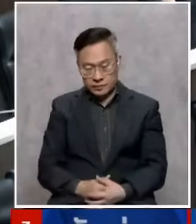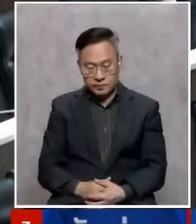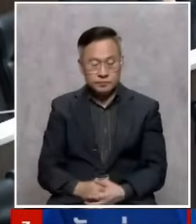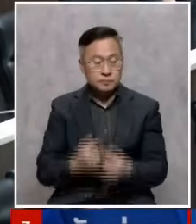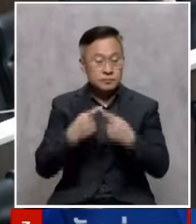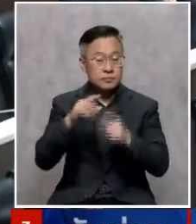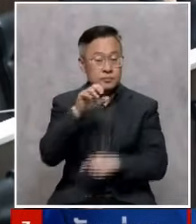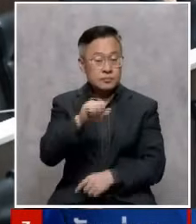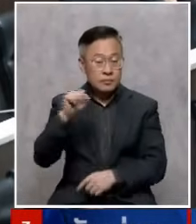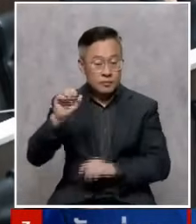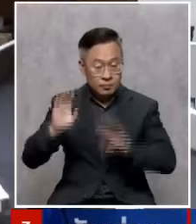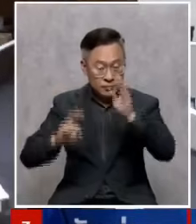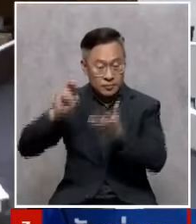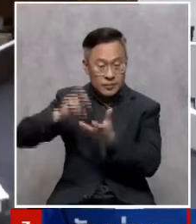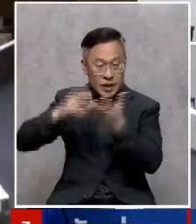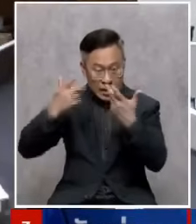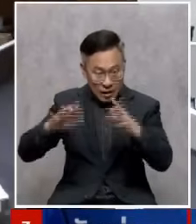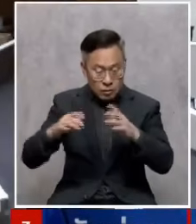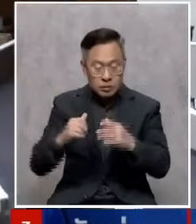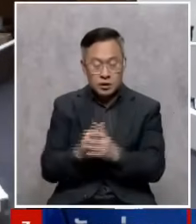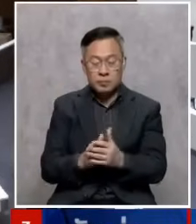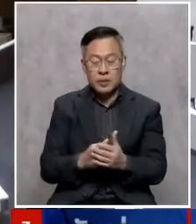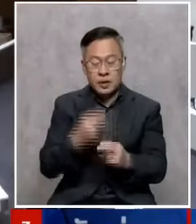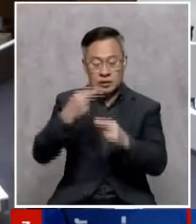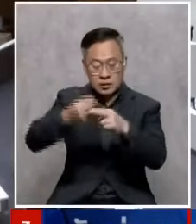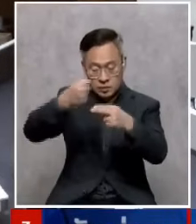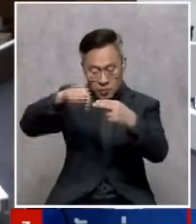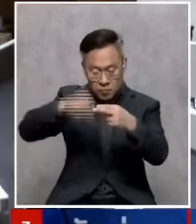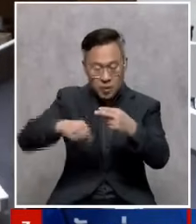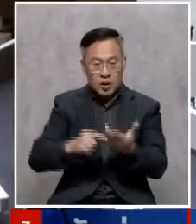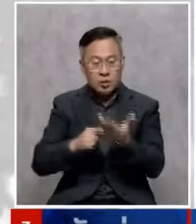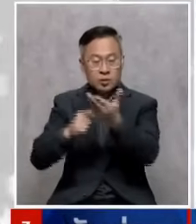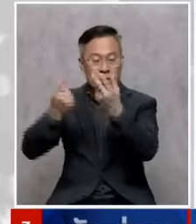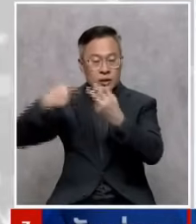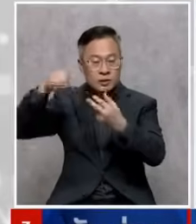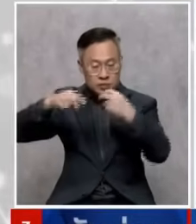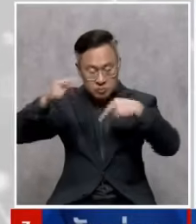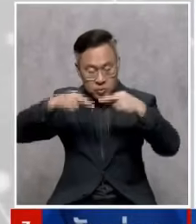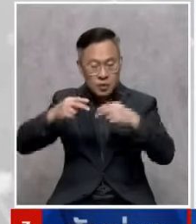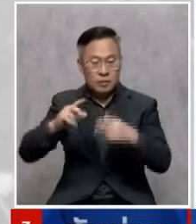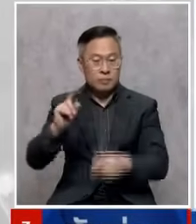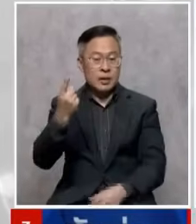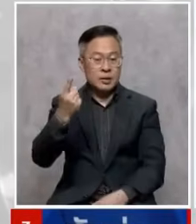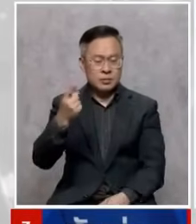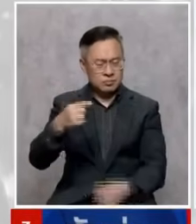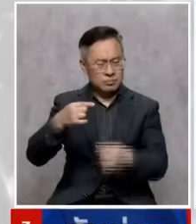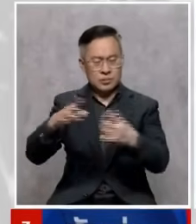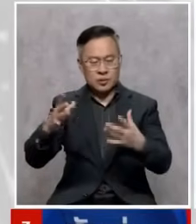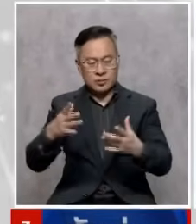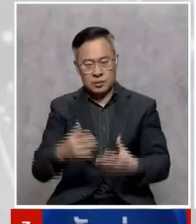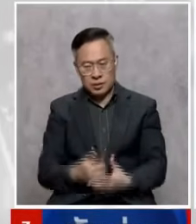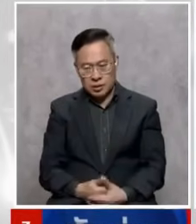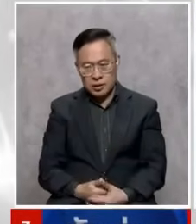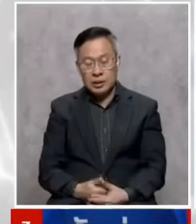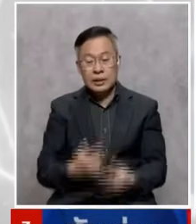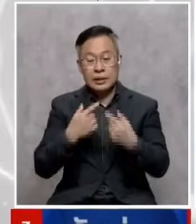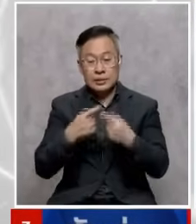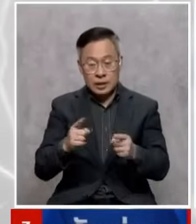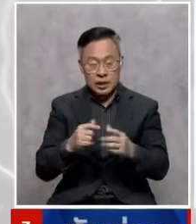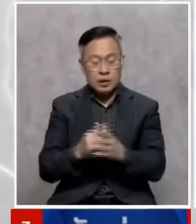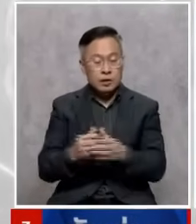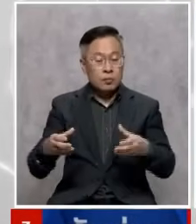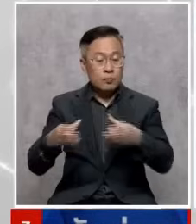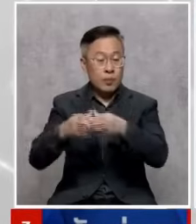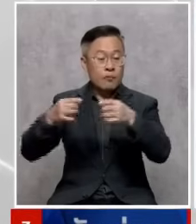ประหลาดที่ลงคะแนนสนับสนุนแล้วจะไปร้องต่อศาลรัฐธรรมนูญอีกนะคะแต่สิ่งที่จะเป็นไปได้นะคะอาจารย์มองว่าก็คือพรรค